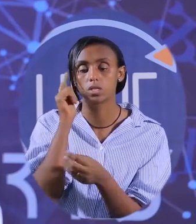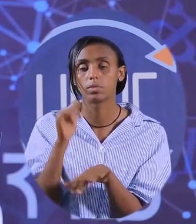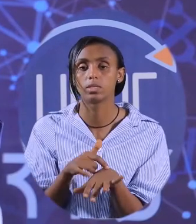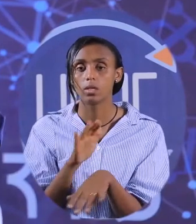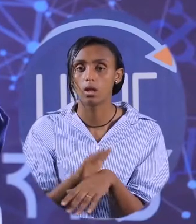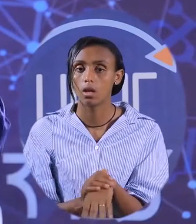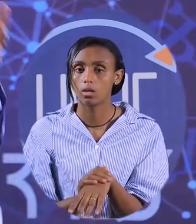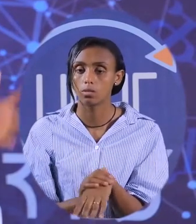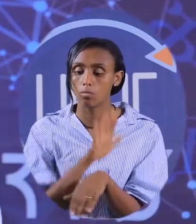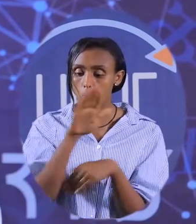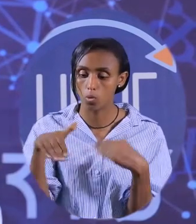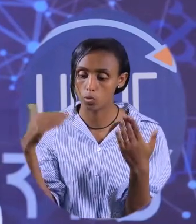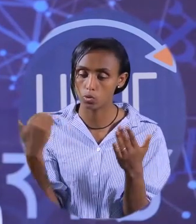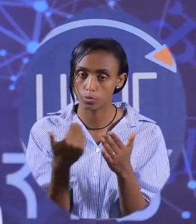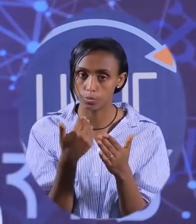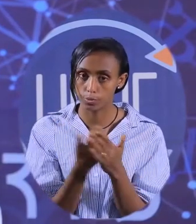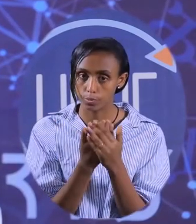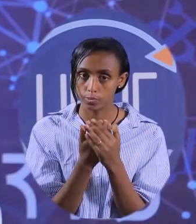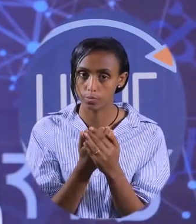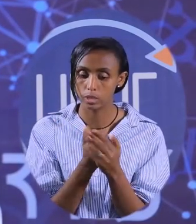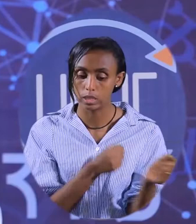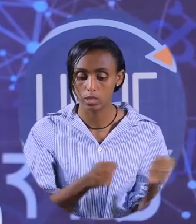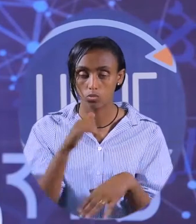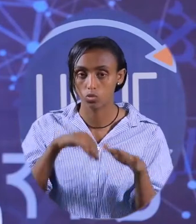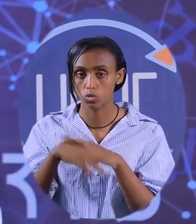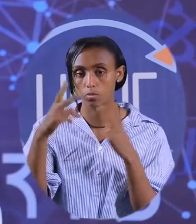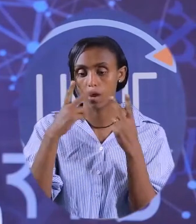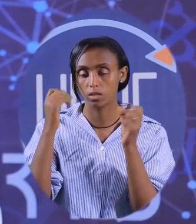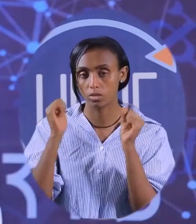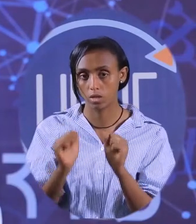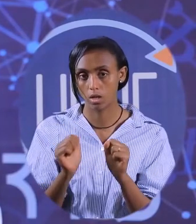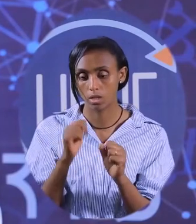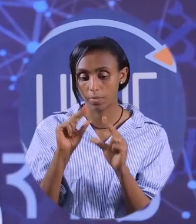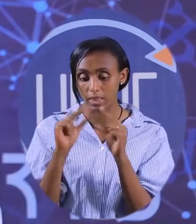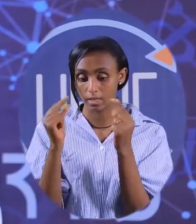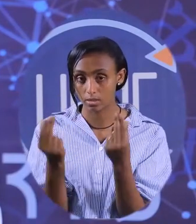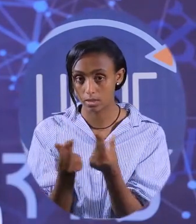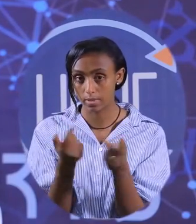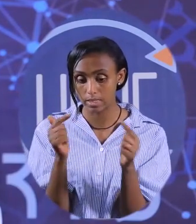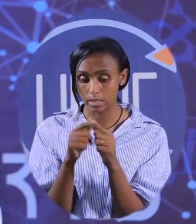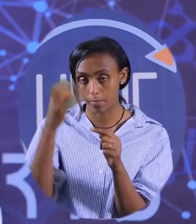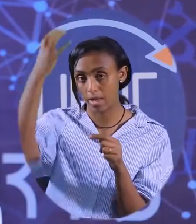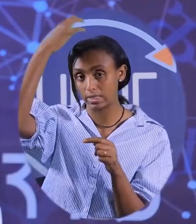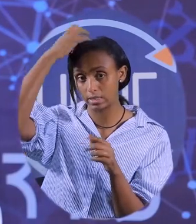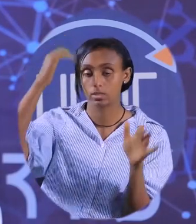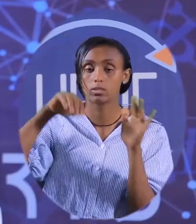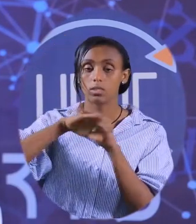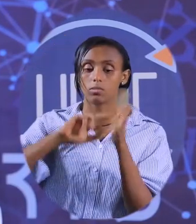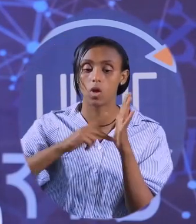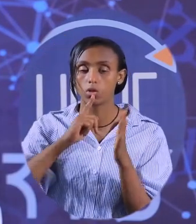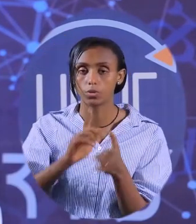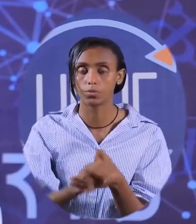ላይ በሁሉም ኢኮሲስተም ውስጥ ማየት መቻል አለብን፣ ከቤተሰብ እስከ መንግስት ድረስ ማለት